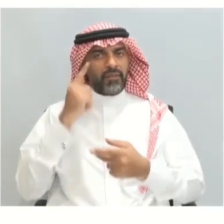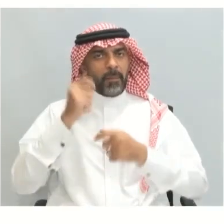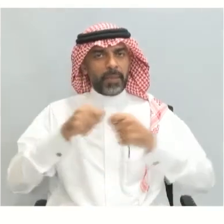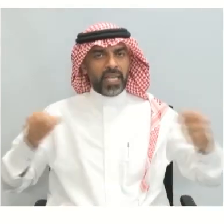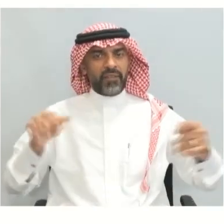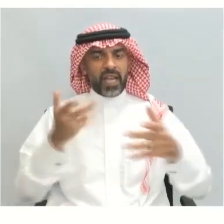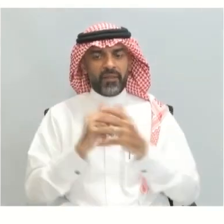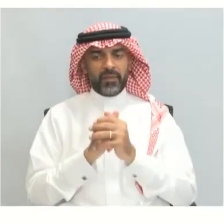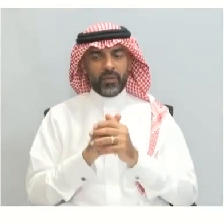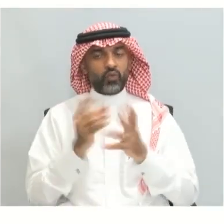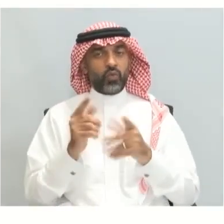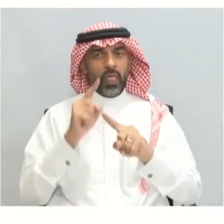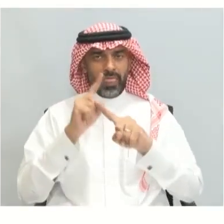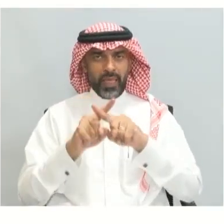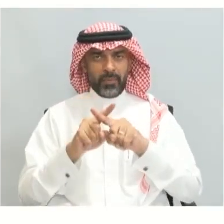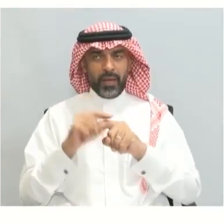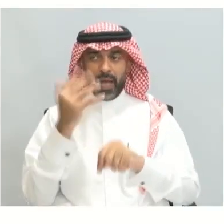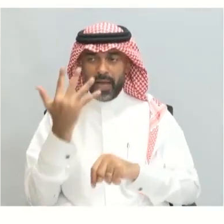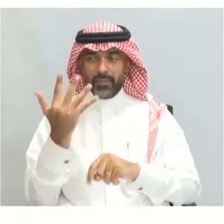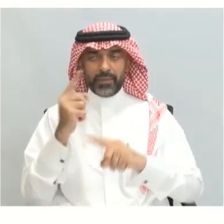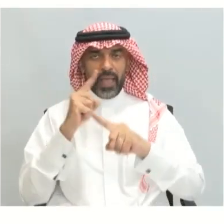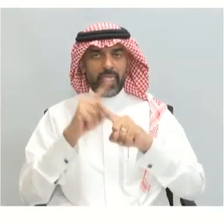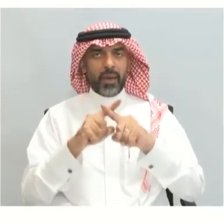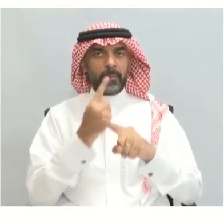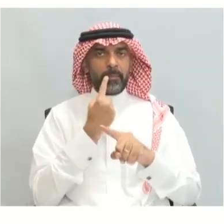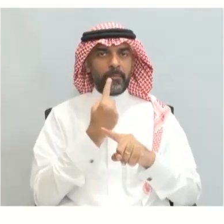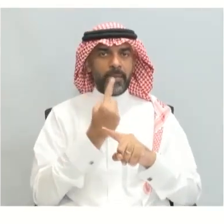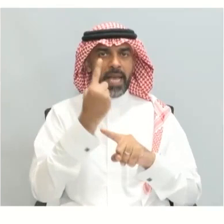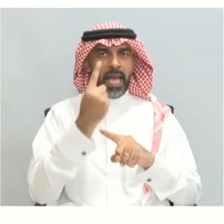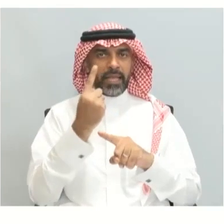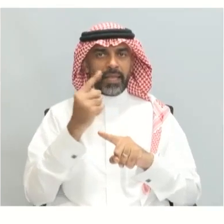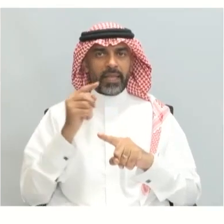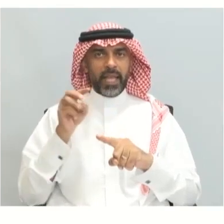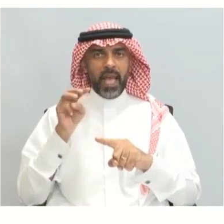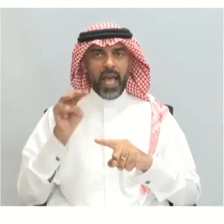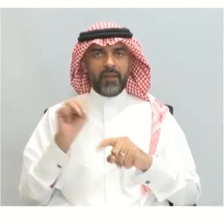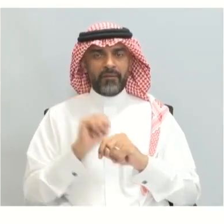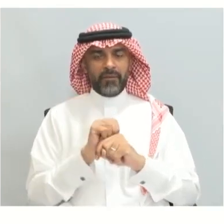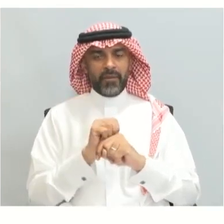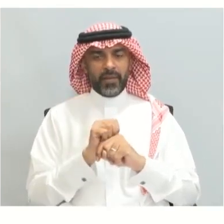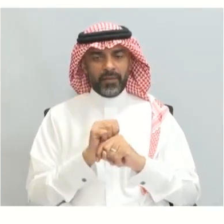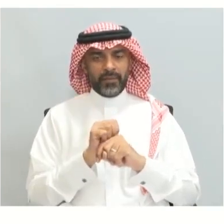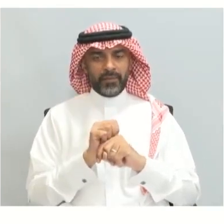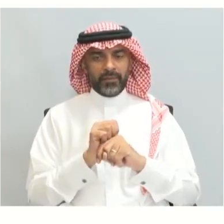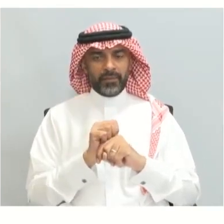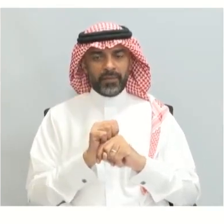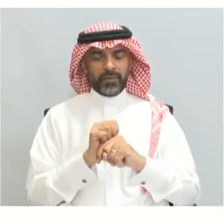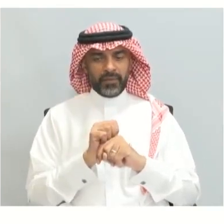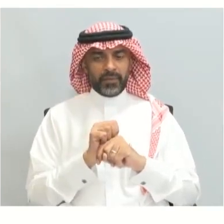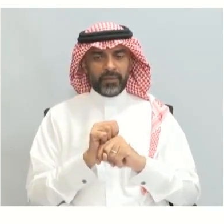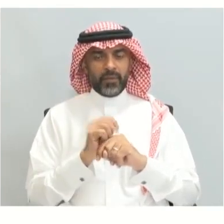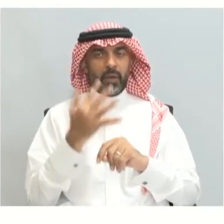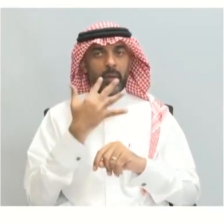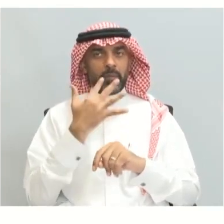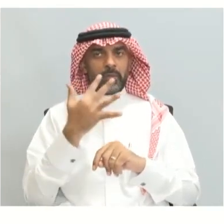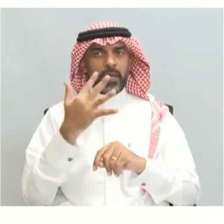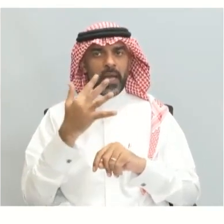احسنتم نضرب 5 في 100000 بمعنى تكون 500000 سن 500000